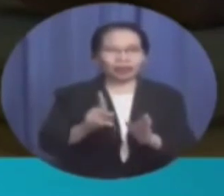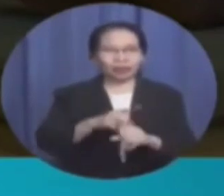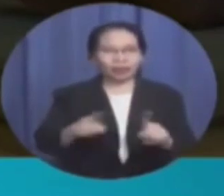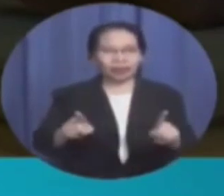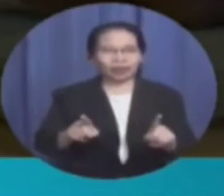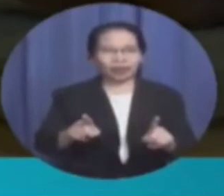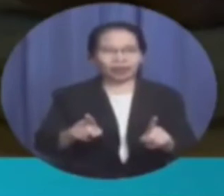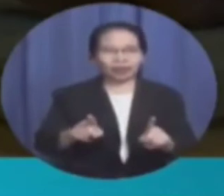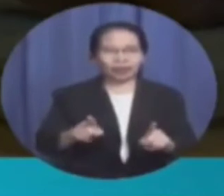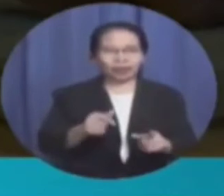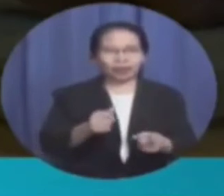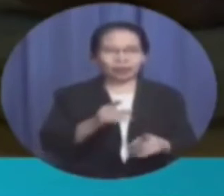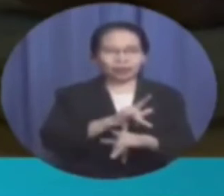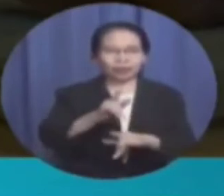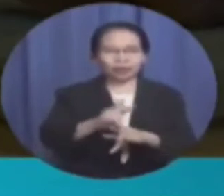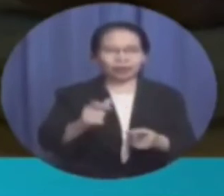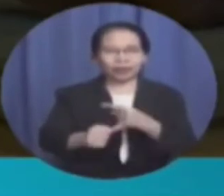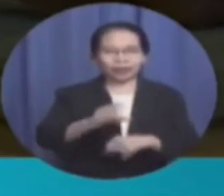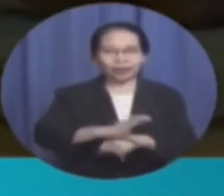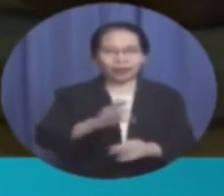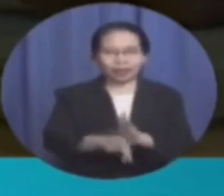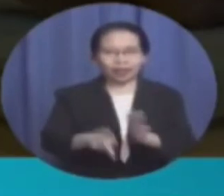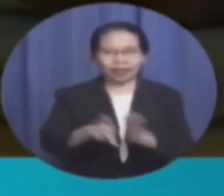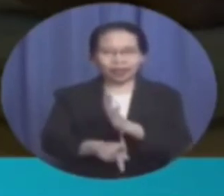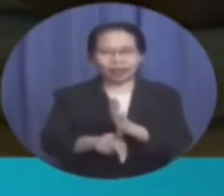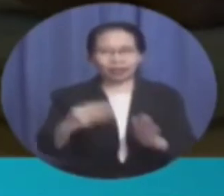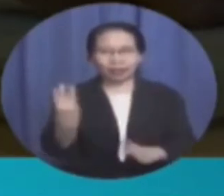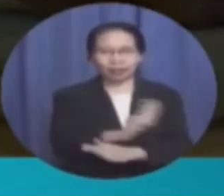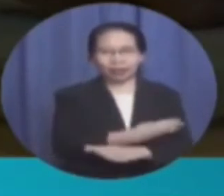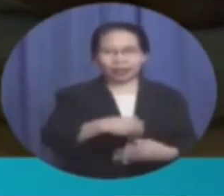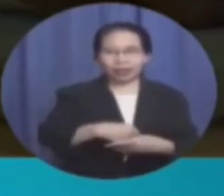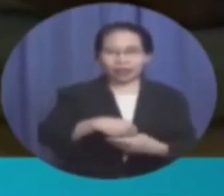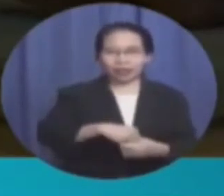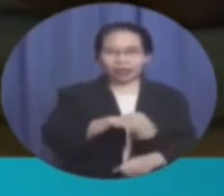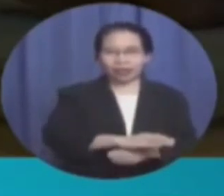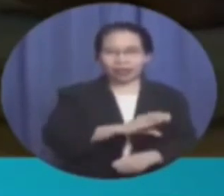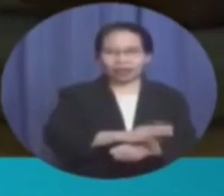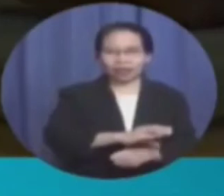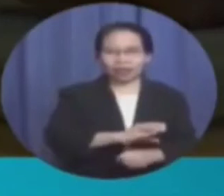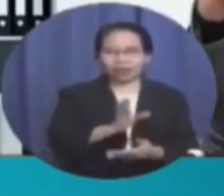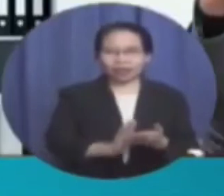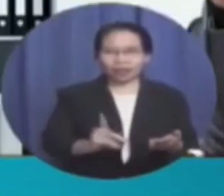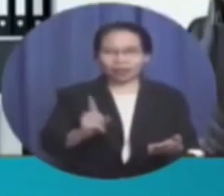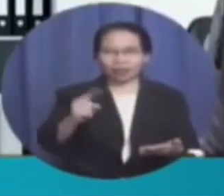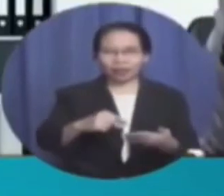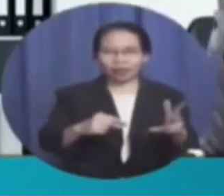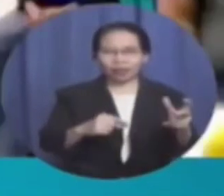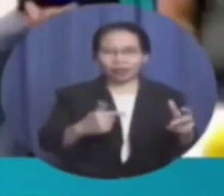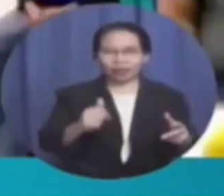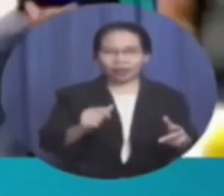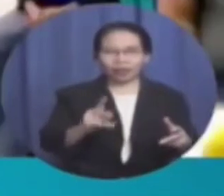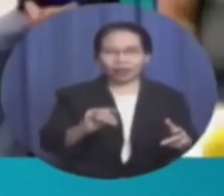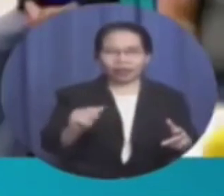Kinag-usig niya ang unang iglesia, ipinapapatay niya yung mga miyembro sa iglesia. 1:13 ng